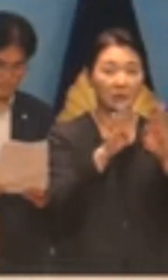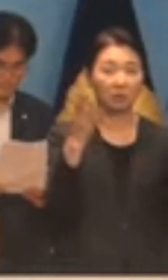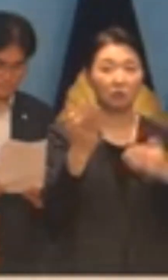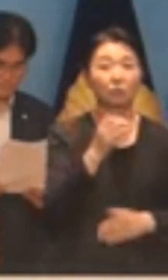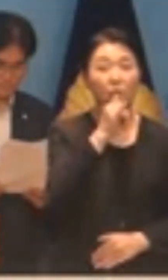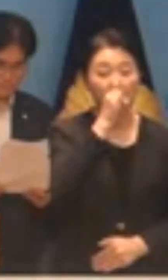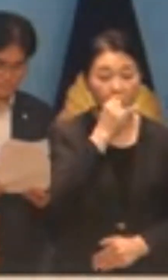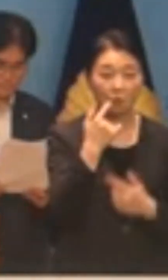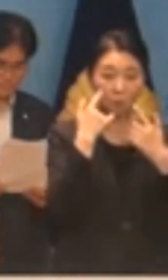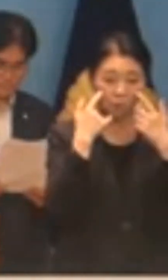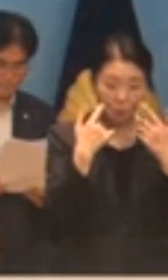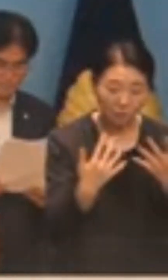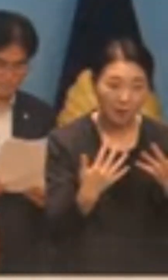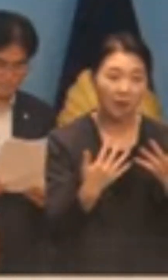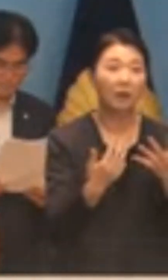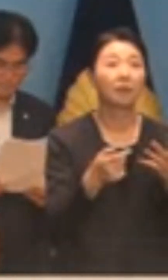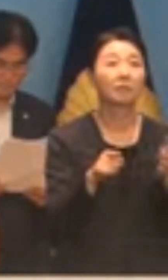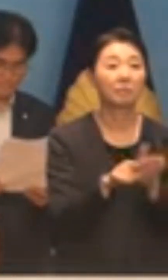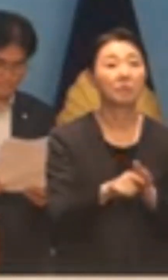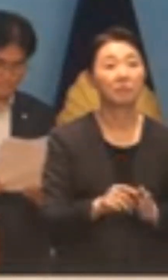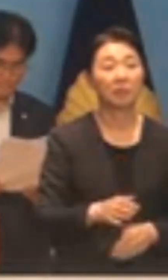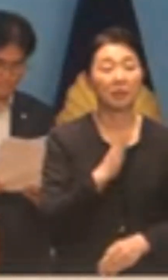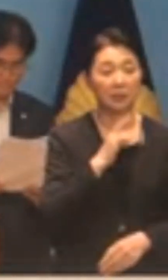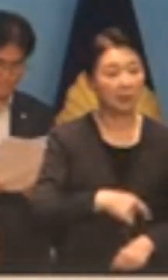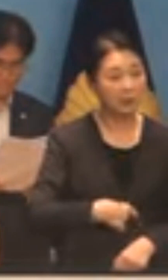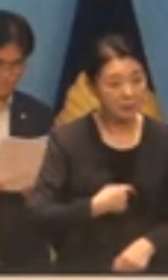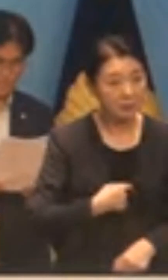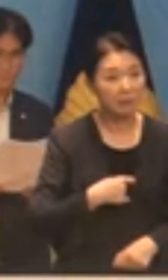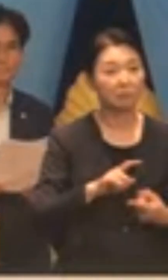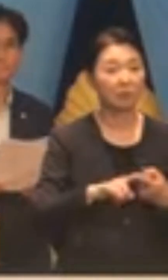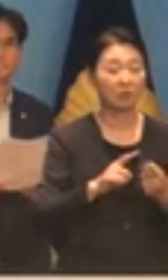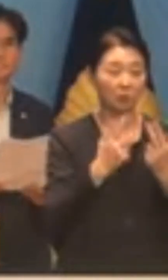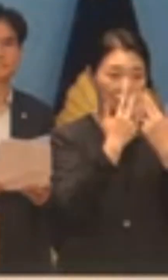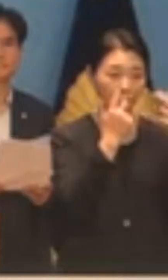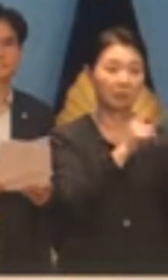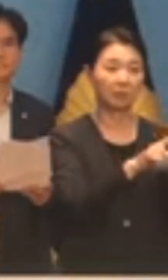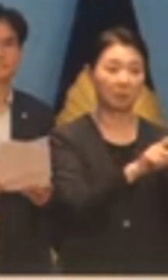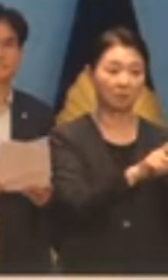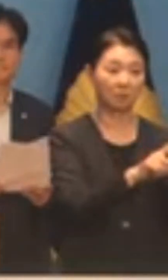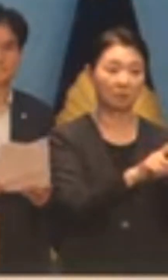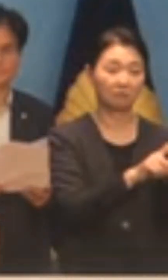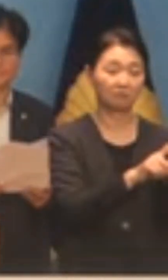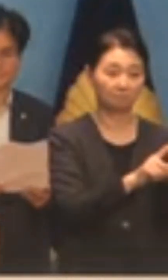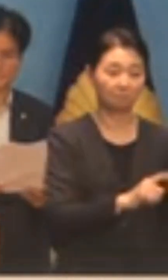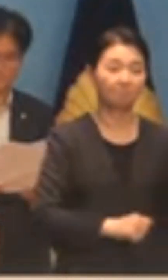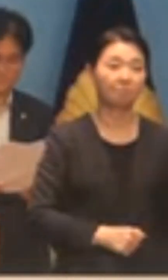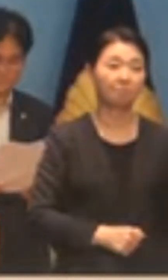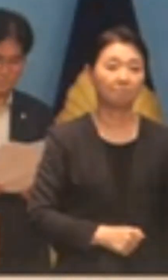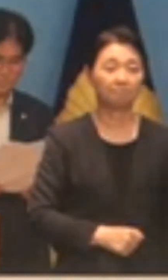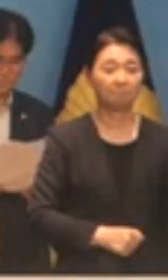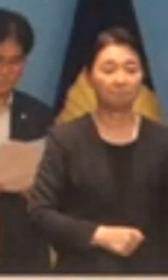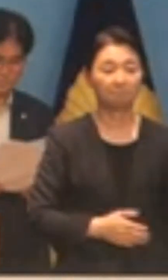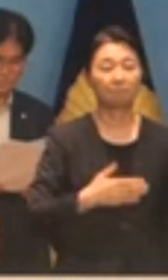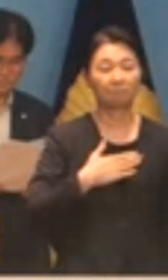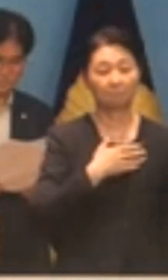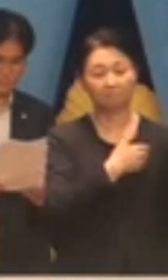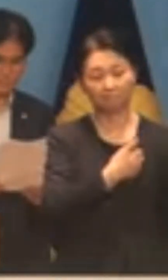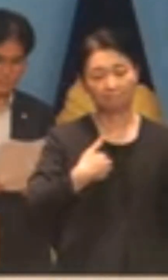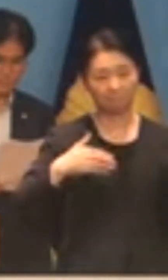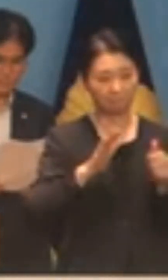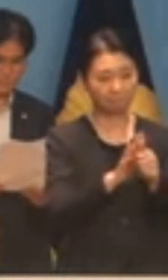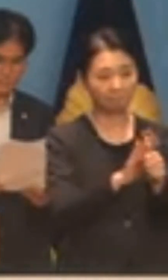수 있고 확신하기에 저는 진심으로 이재명 후보를 당당하게